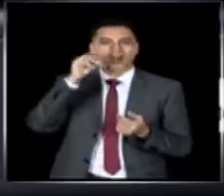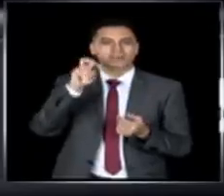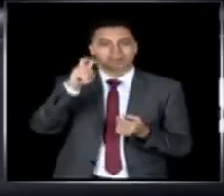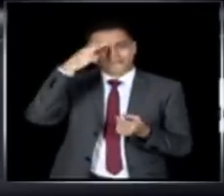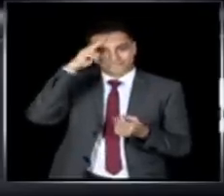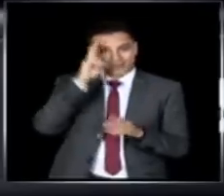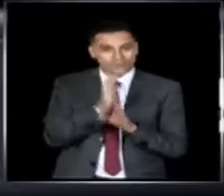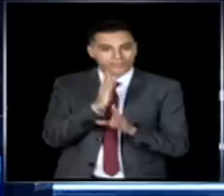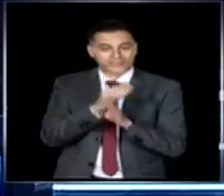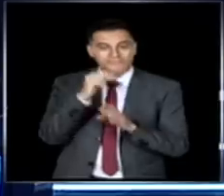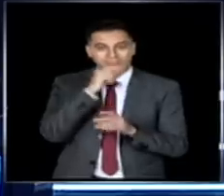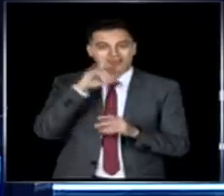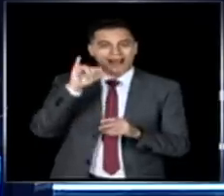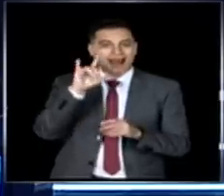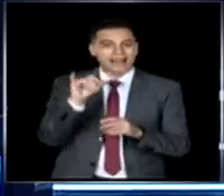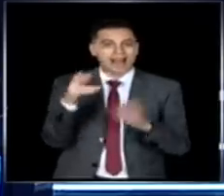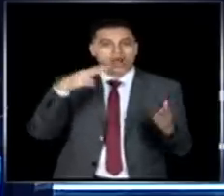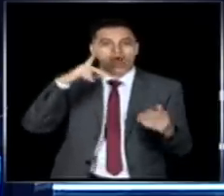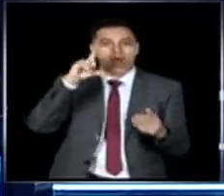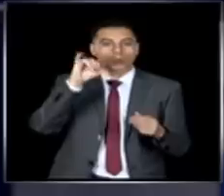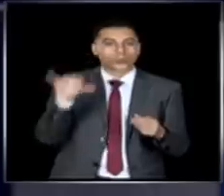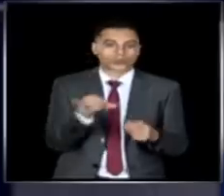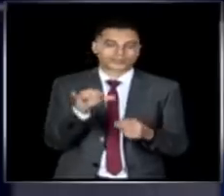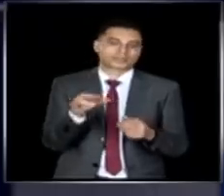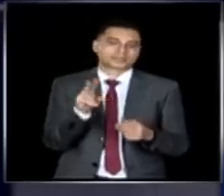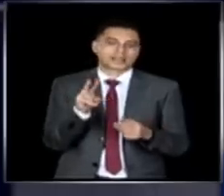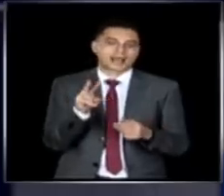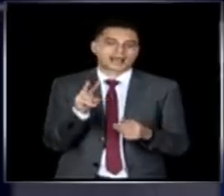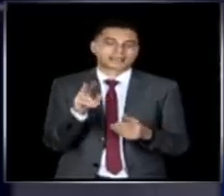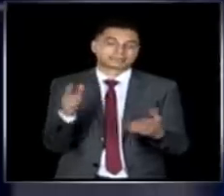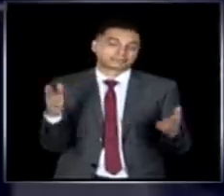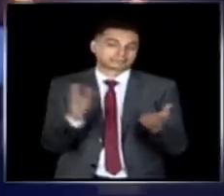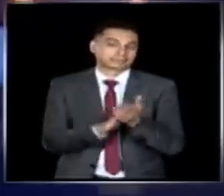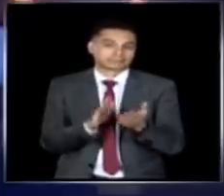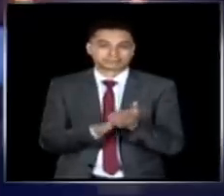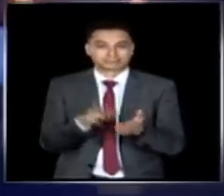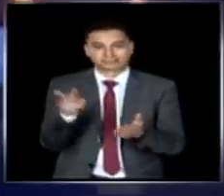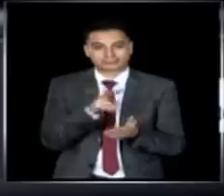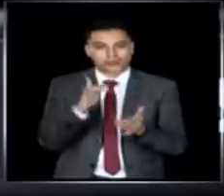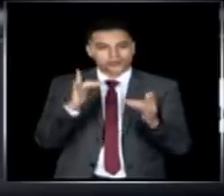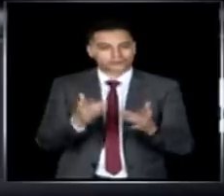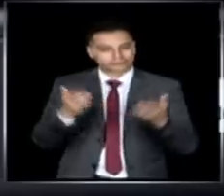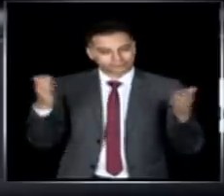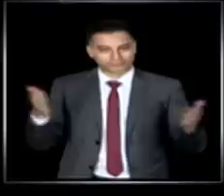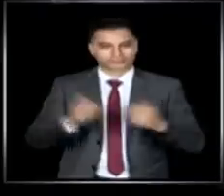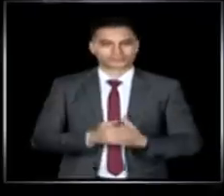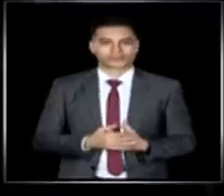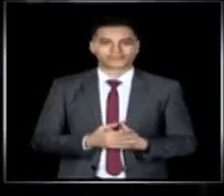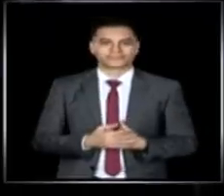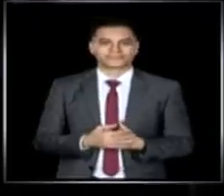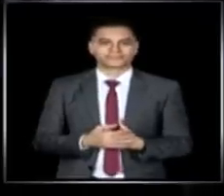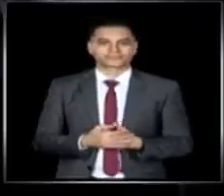ليلى علوي. هي دي الاسئله اللي ما اتجاوبتش. كلنا نحيي هادي وسعاد، سعاد وهادي.